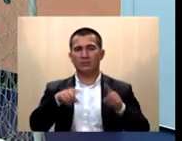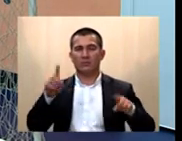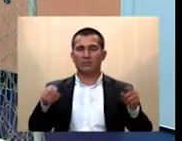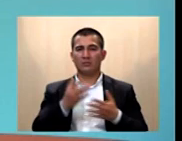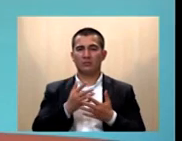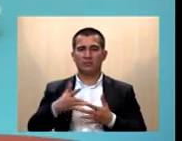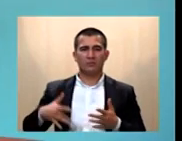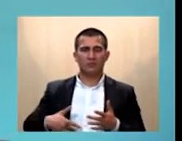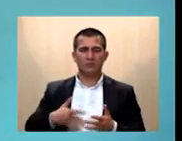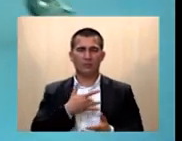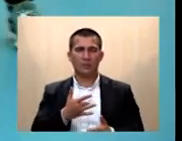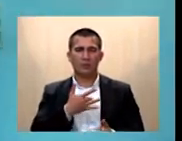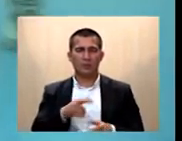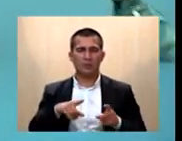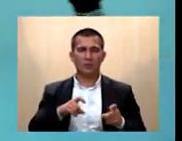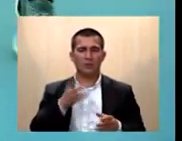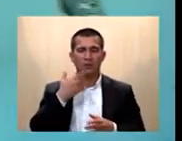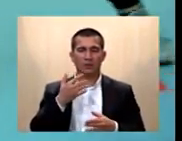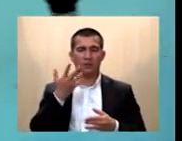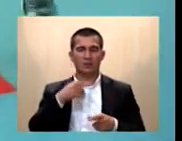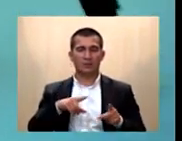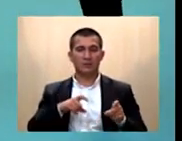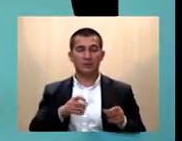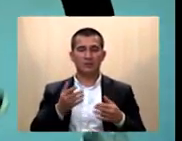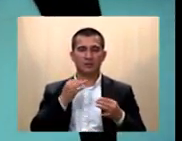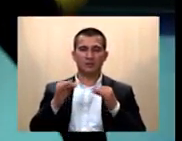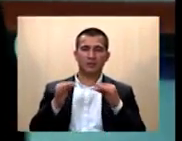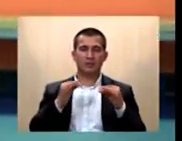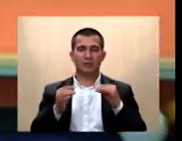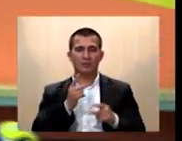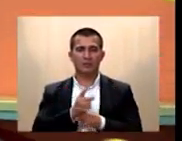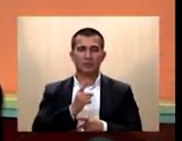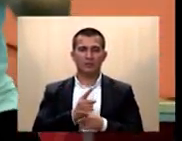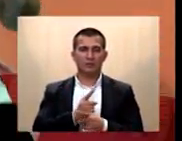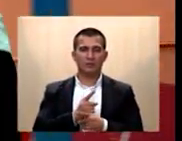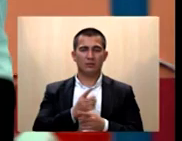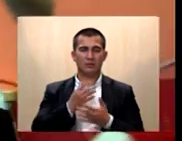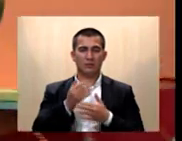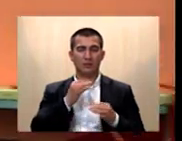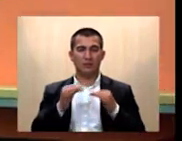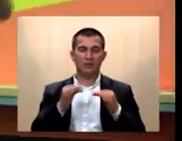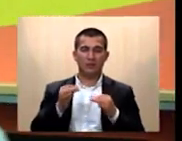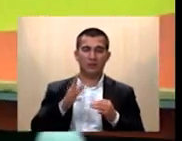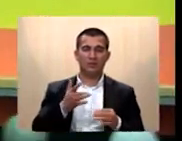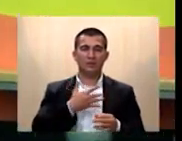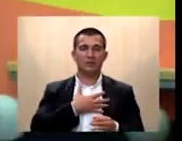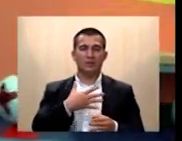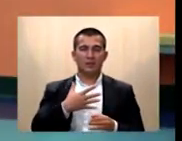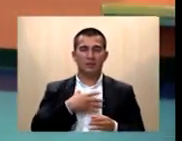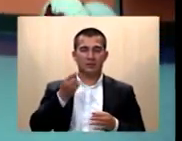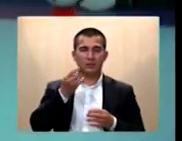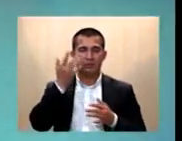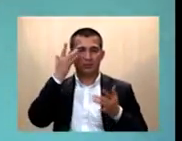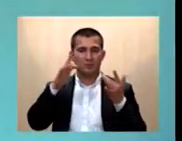qoladi. Yugurish jarayonida gaplashib bo'lmaydi. Gaplashganimizda nafas rostlash holatimiz buzilgani uchun